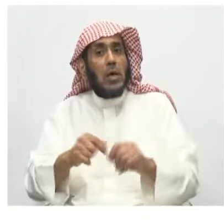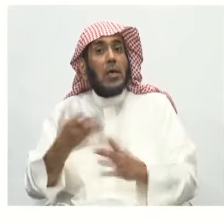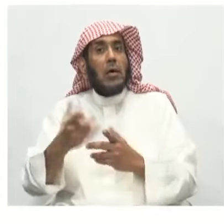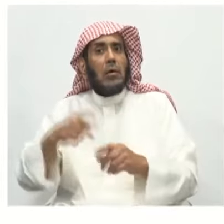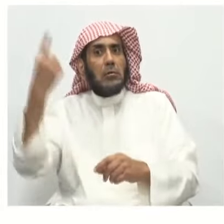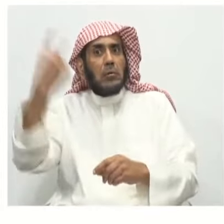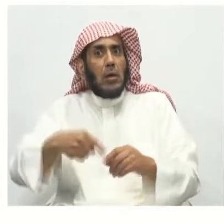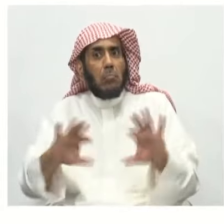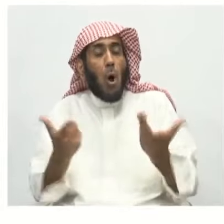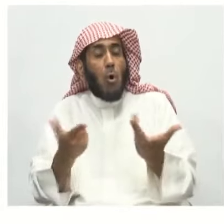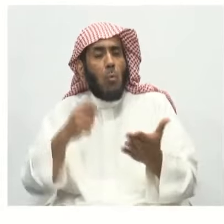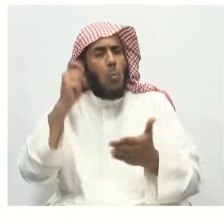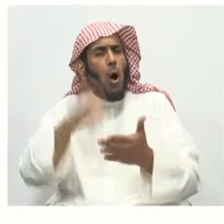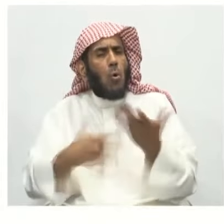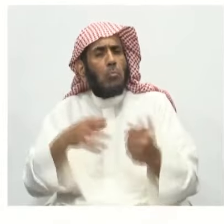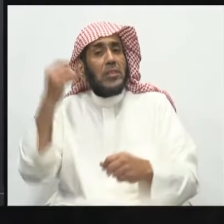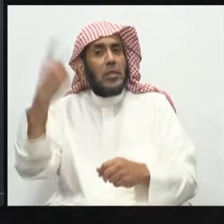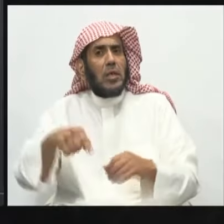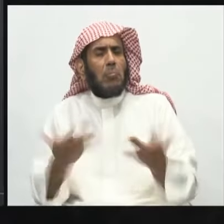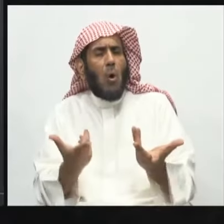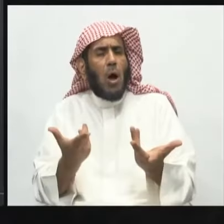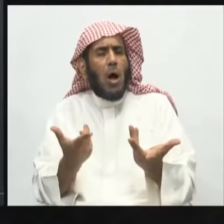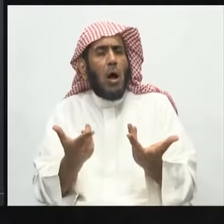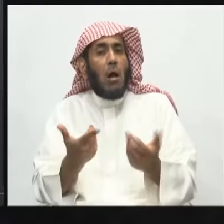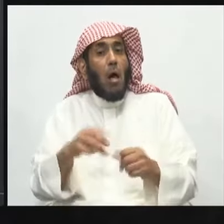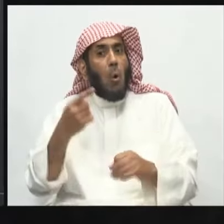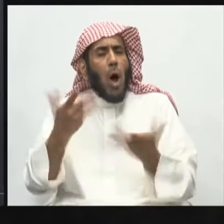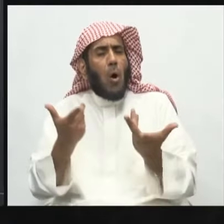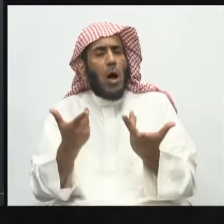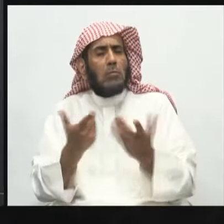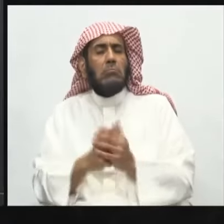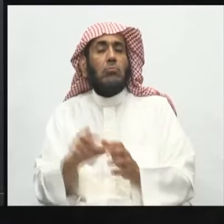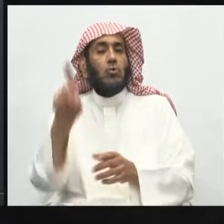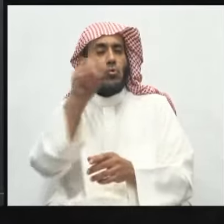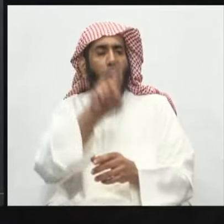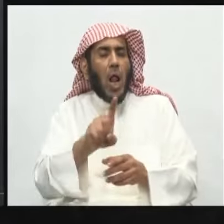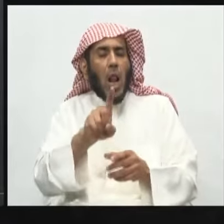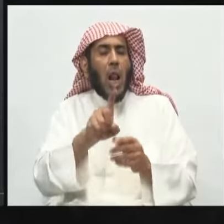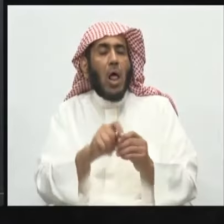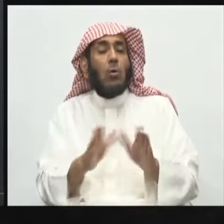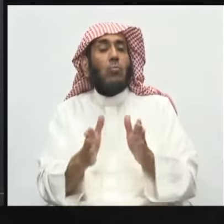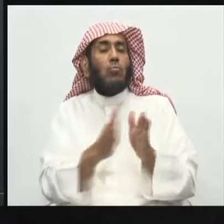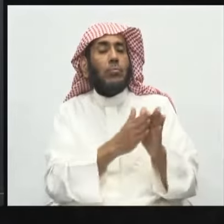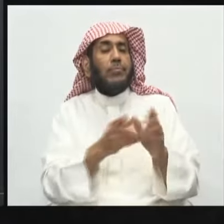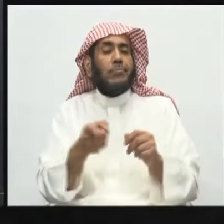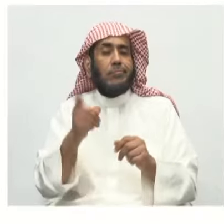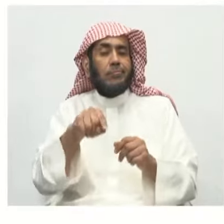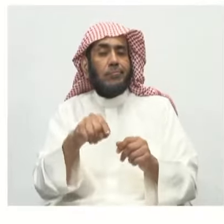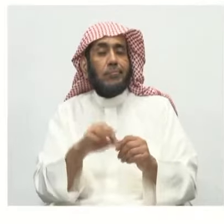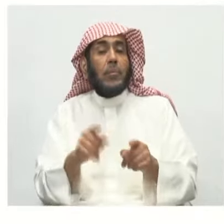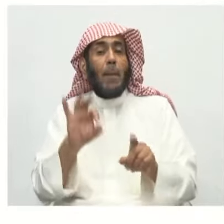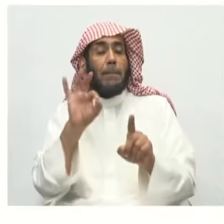نعم ما حكم السحر ما حكم السحر وكذلك ايضا من